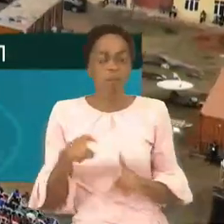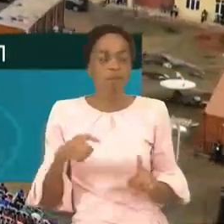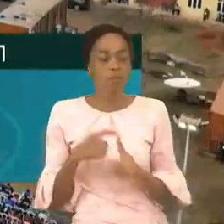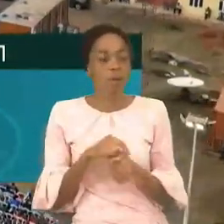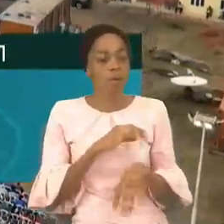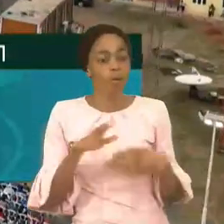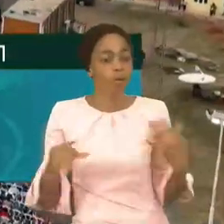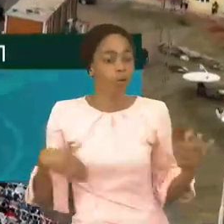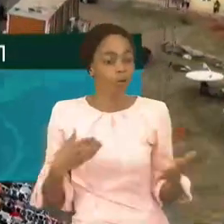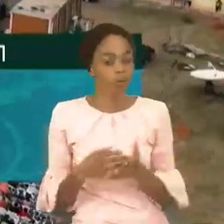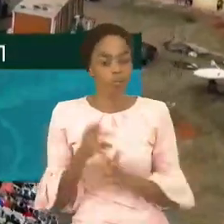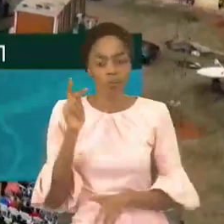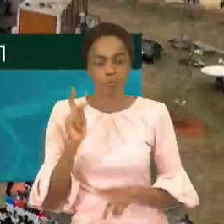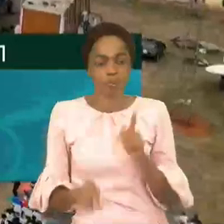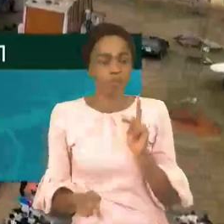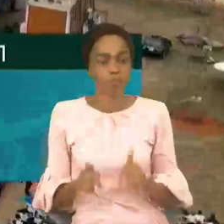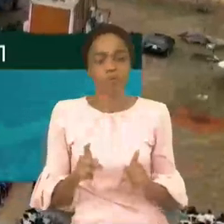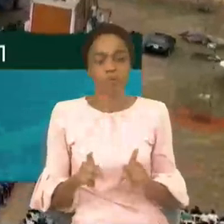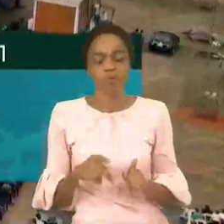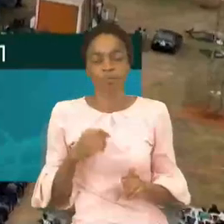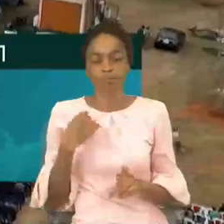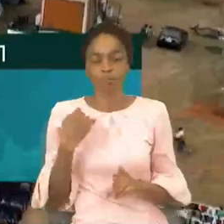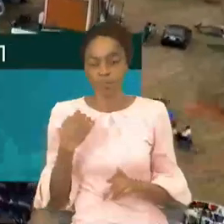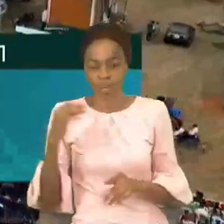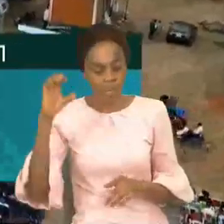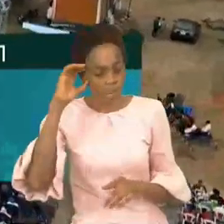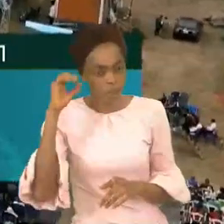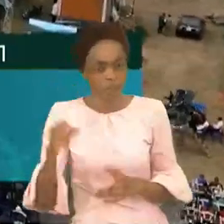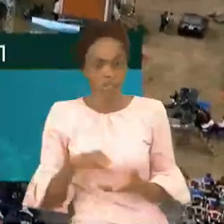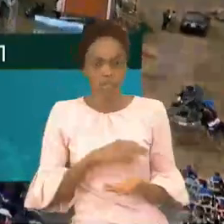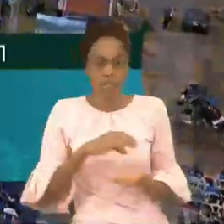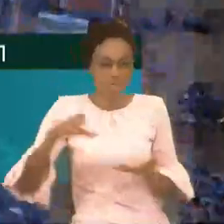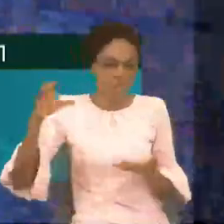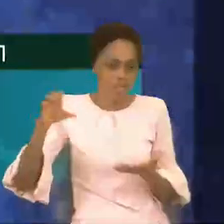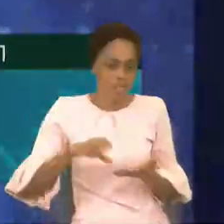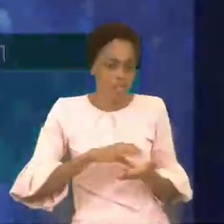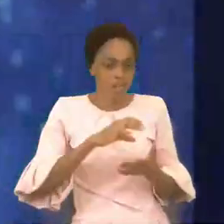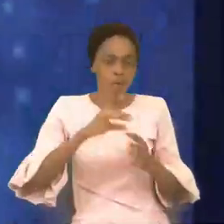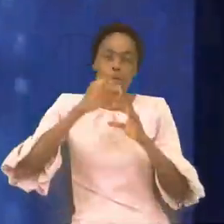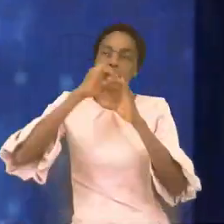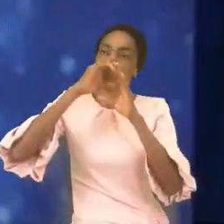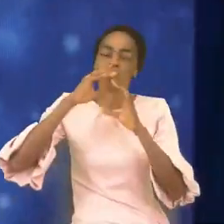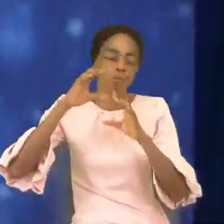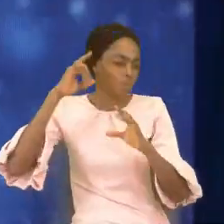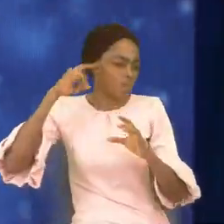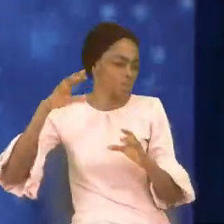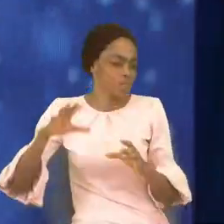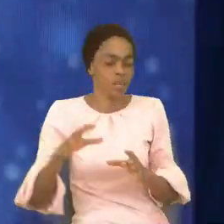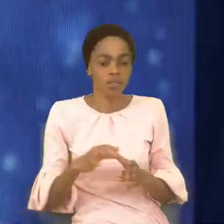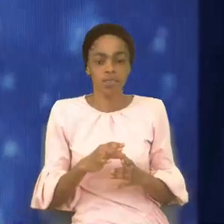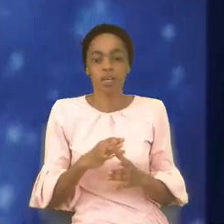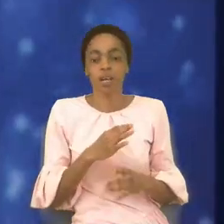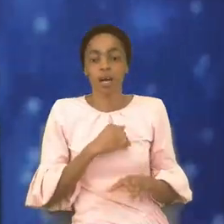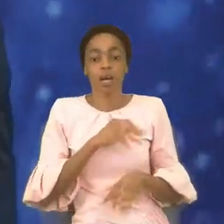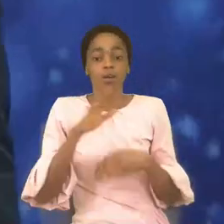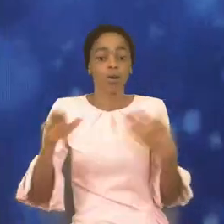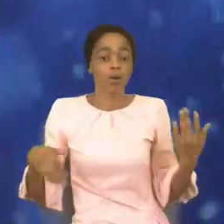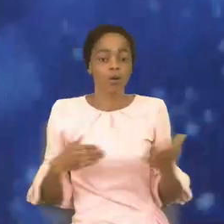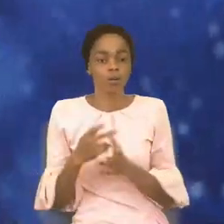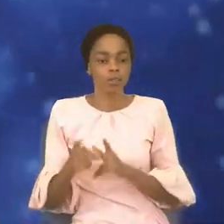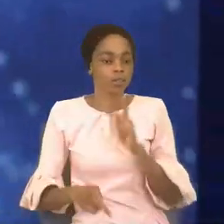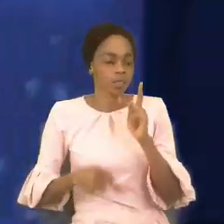peuples entendirent le son de la trompette, du chalumeau, de la guitare, de la sambuque, du